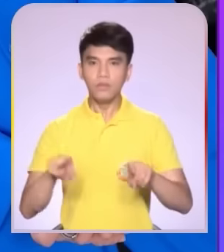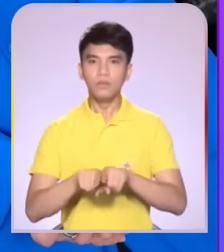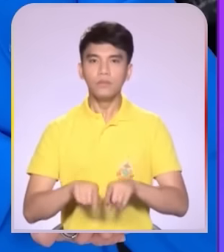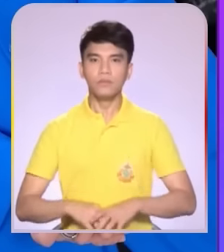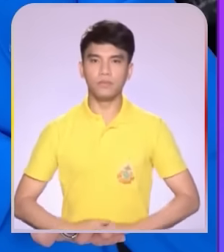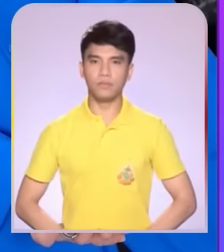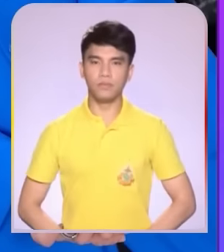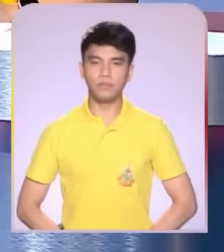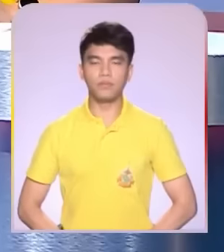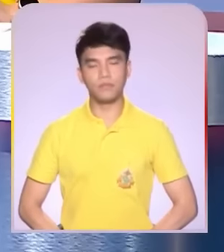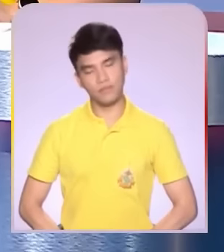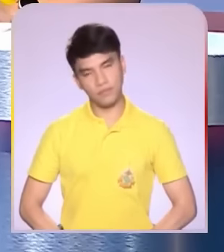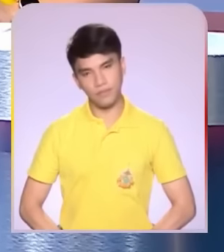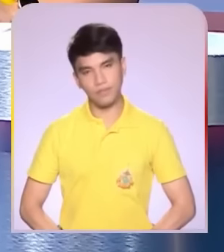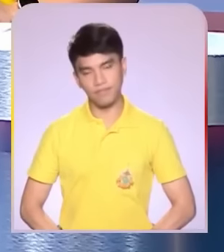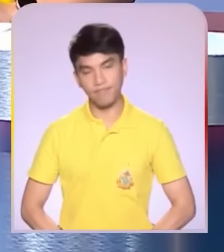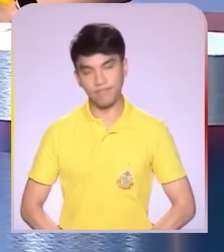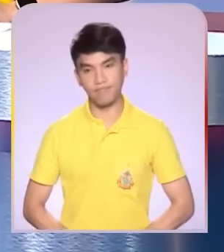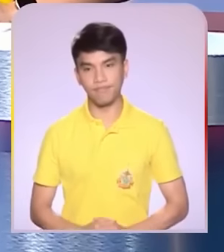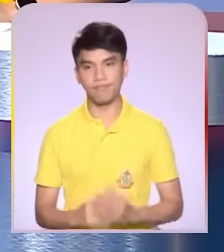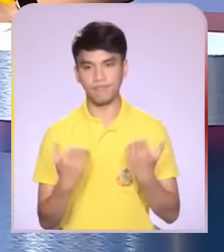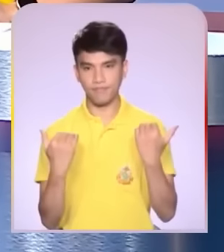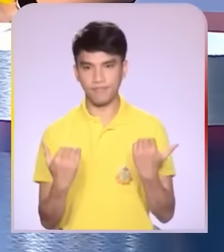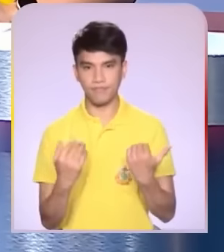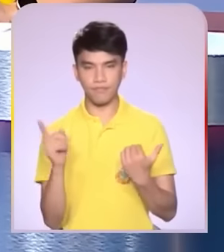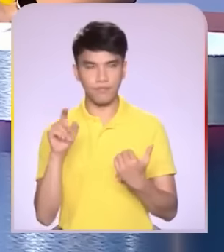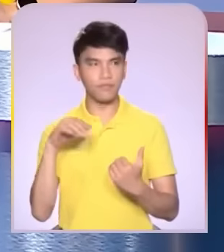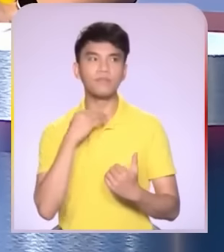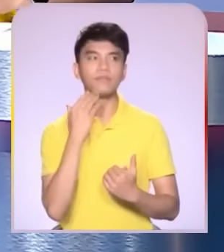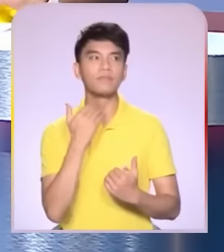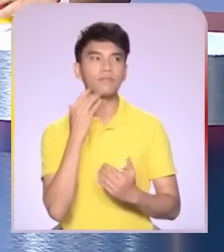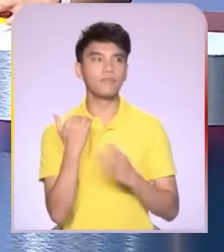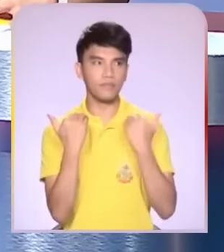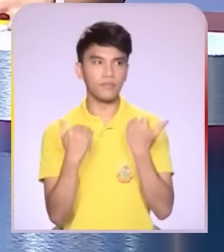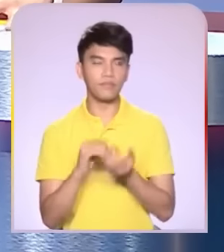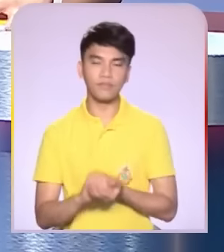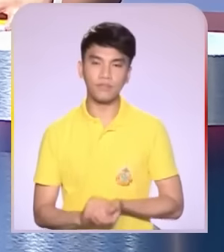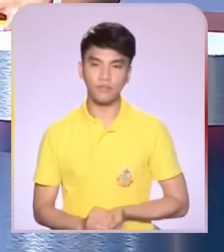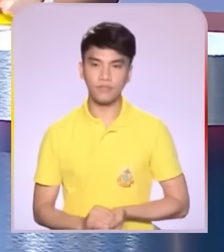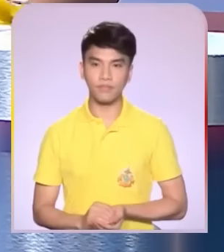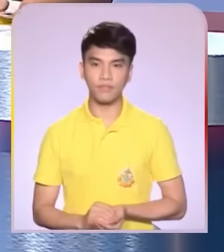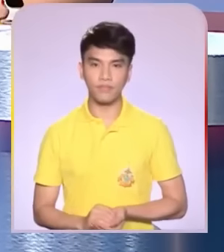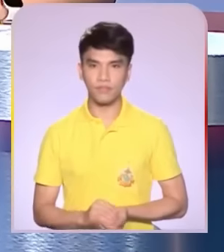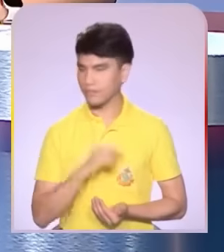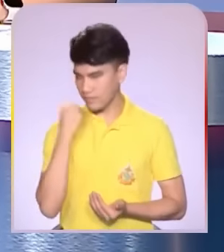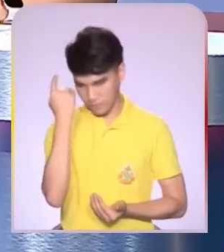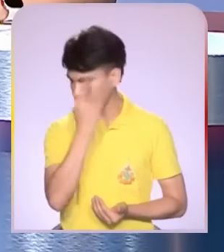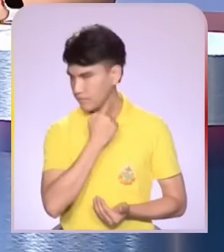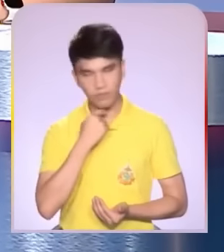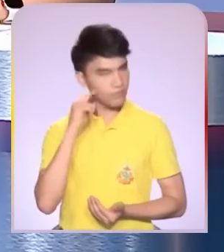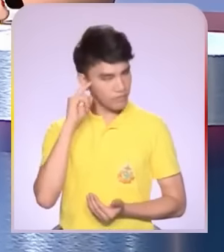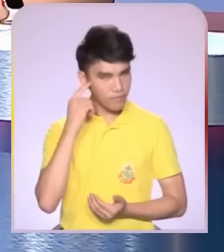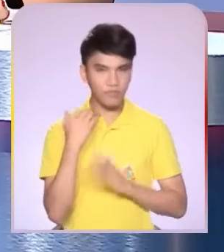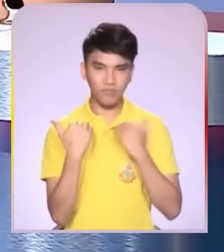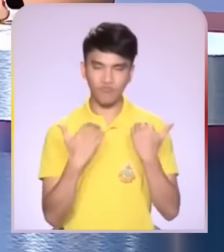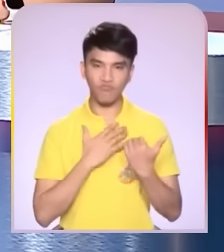ำเนินคดีครับ หลากหลายท่านเลยนะ ส่วนประเด็นนะฮะที่มีคลิปเปิดออกมาล่าสุดนะฮะที่เขาอ้างว่าไม่รู้ใครนะอ้างว่า